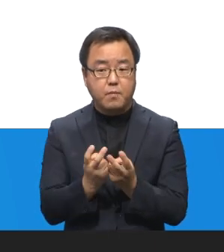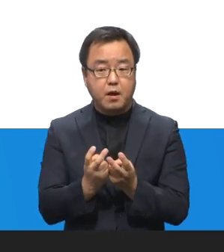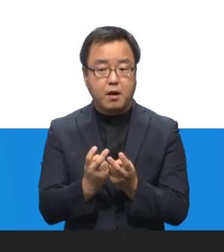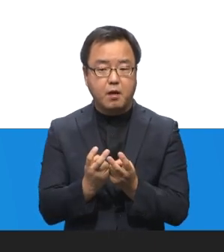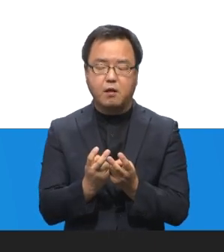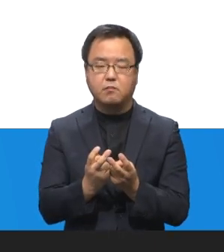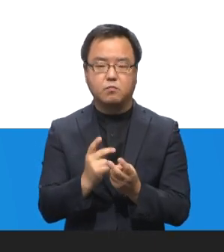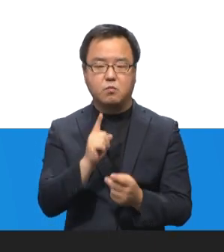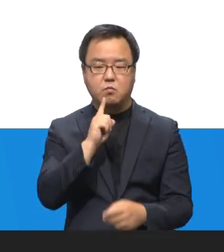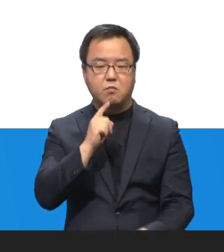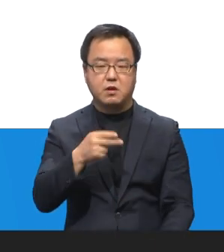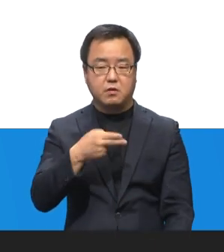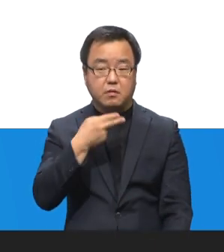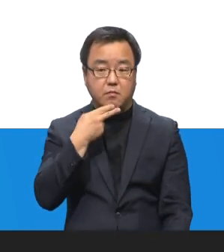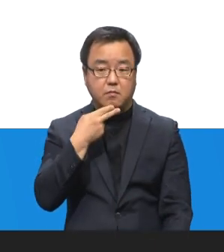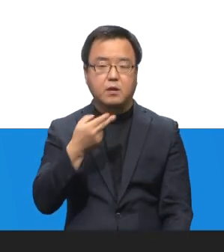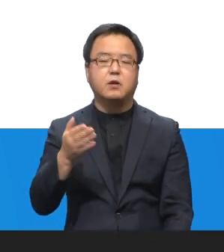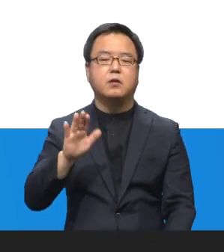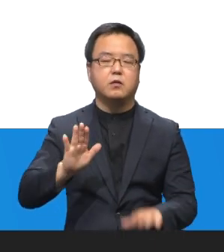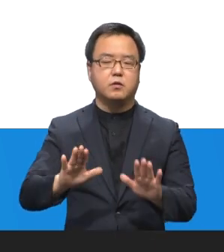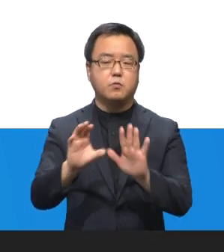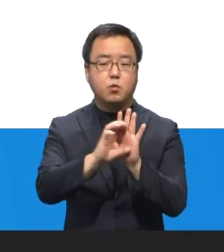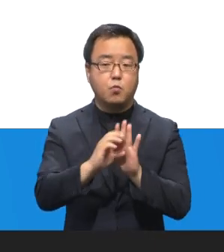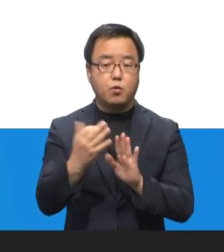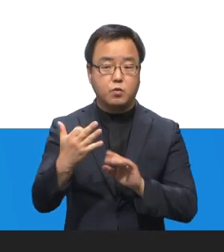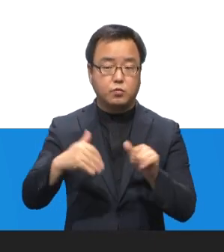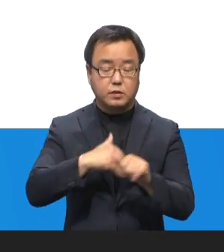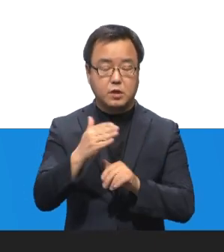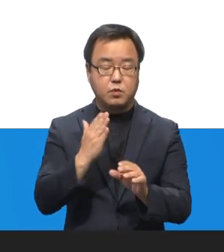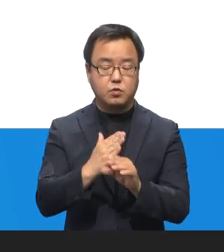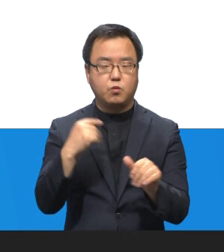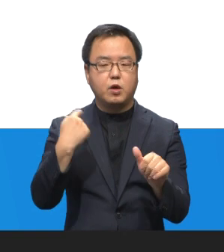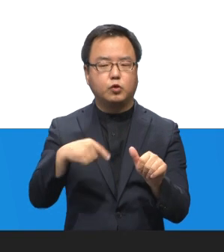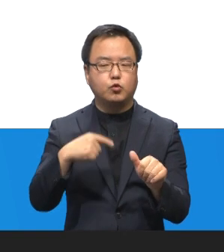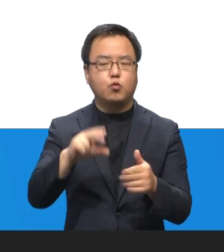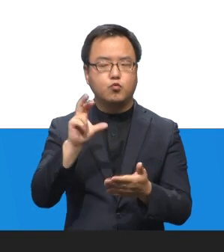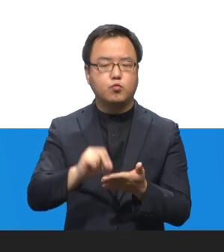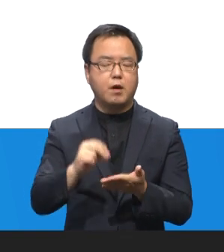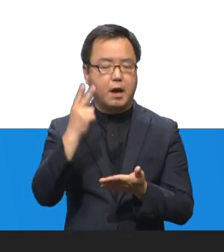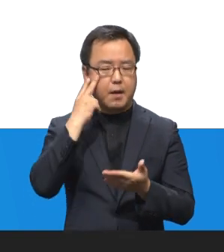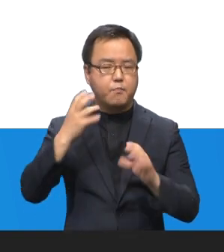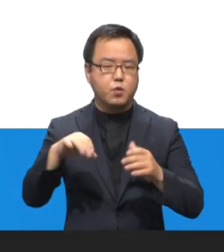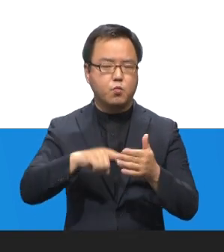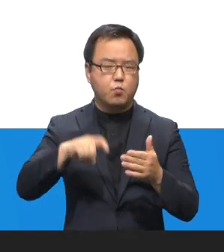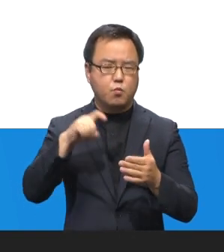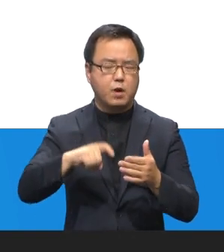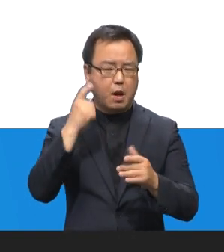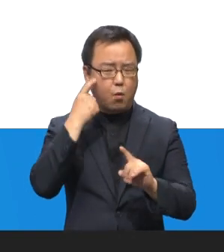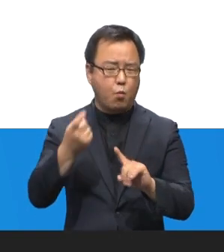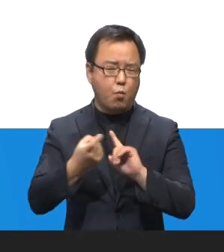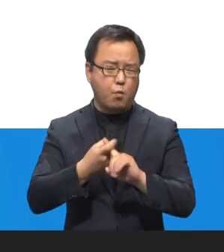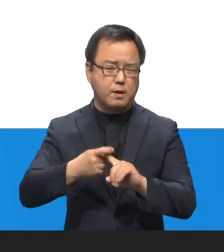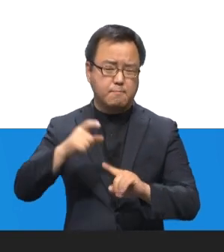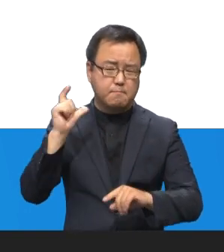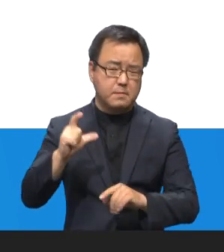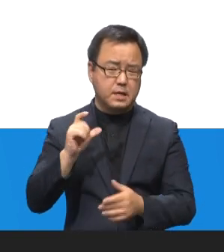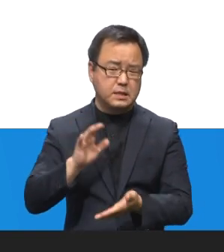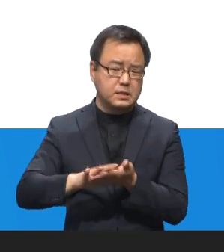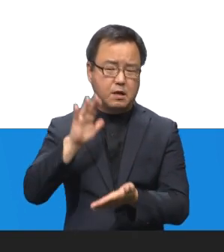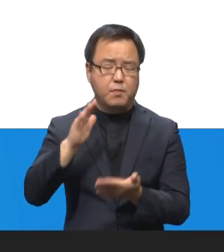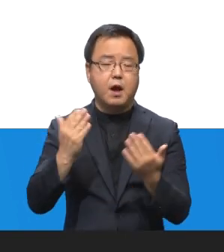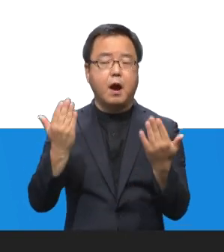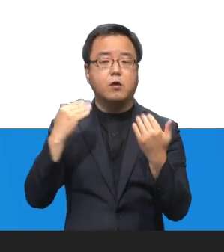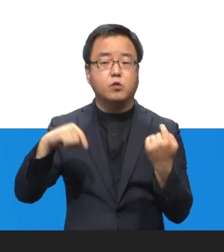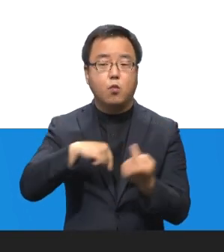않았습니다. 그런데 지금 코로나 상황에서 교육 문제가 미국에서 굉장히 뜨거운 관심사입니다. 이 학교를 어떻게